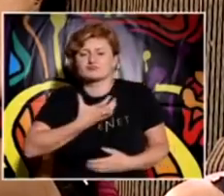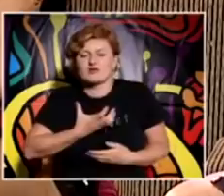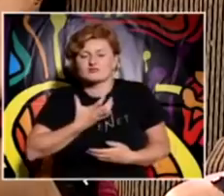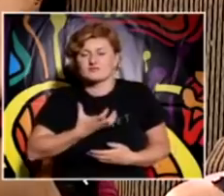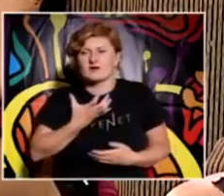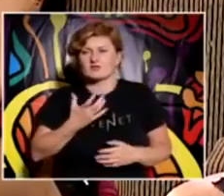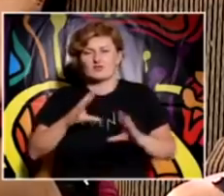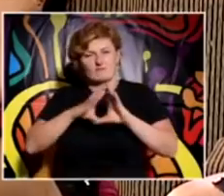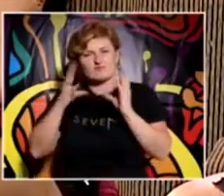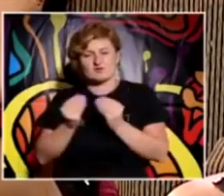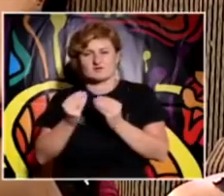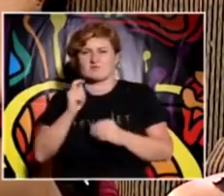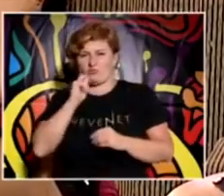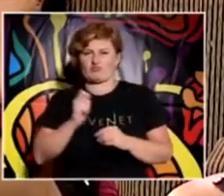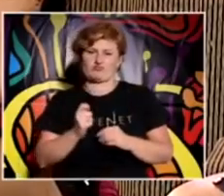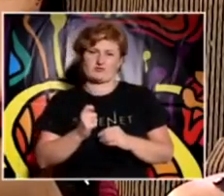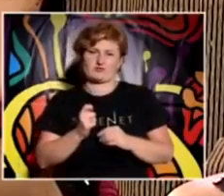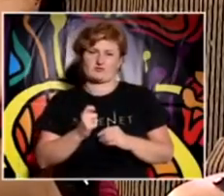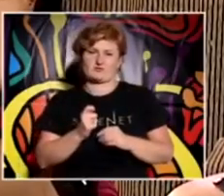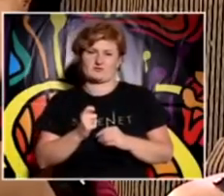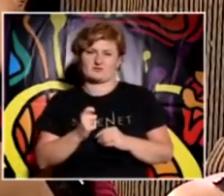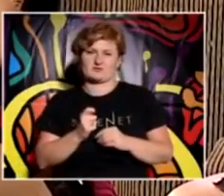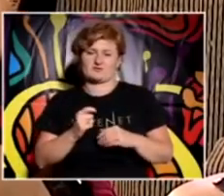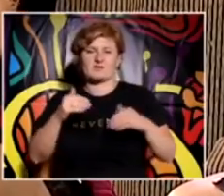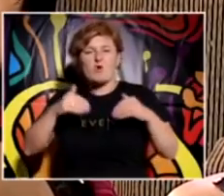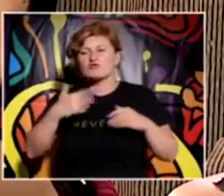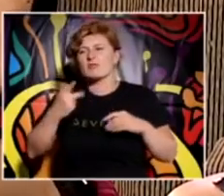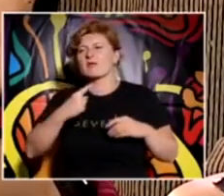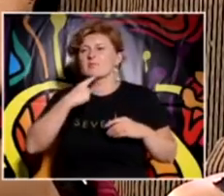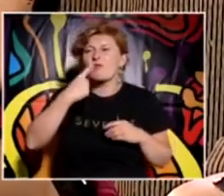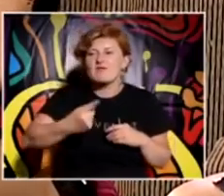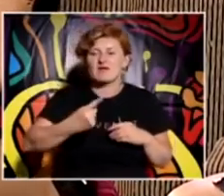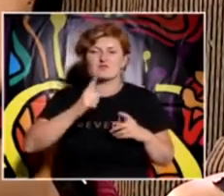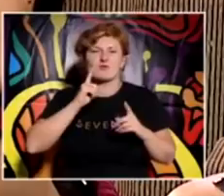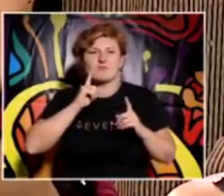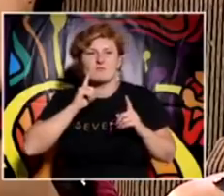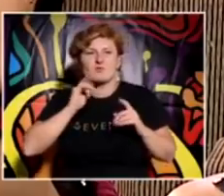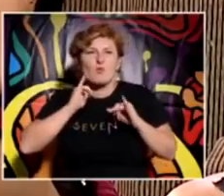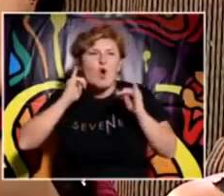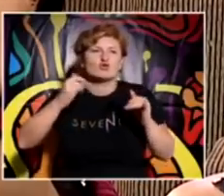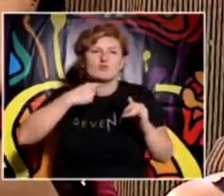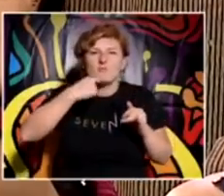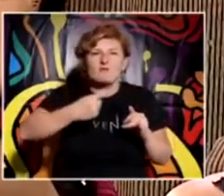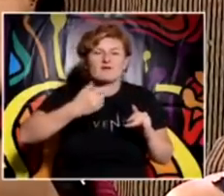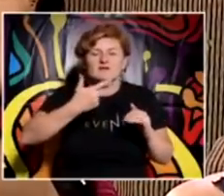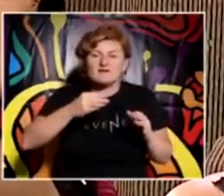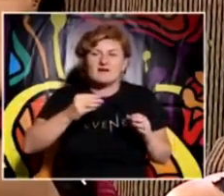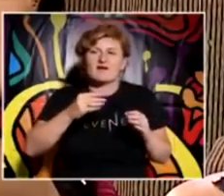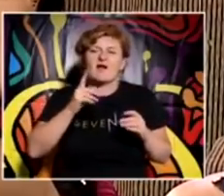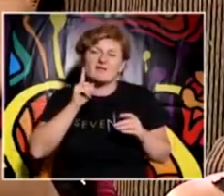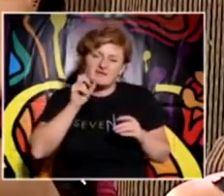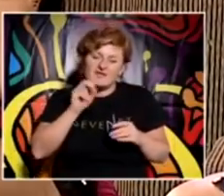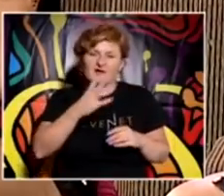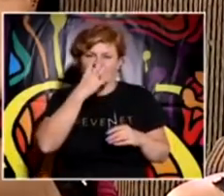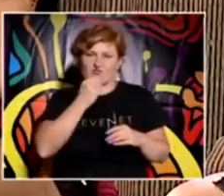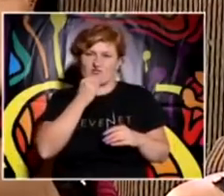naprawdę wszyscy podróżnicy. Może tego głośno wam nie powiedzą, ale naprawdę to tak też trochę